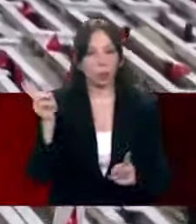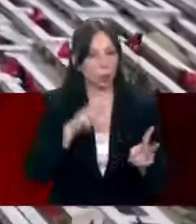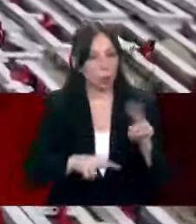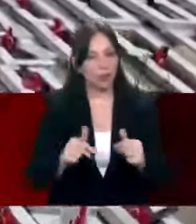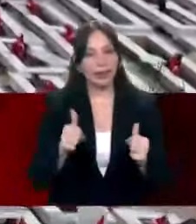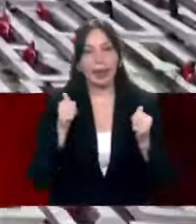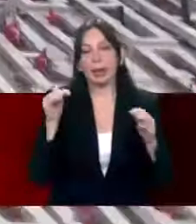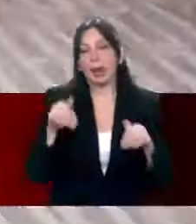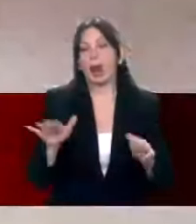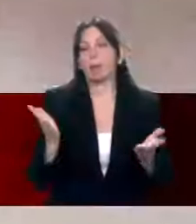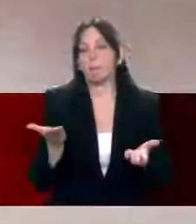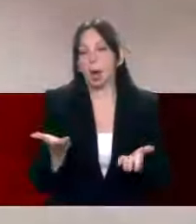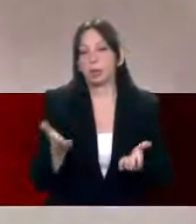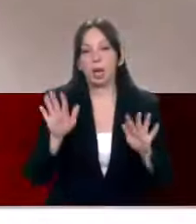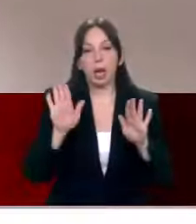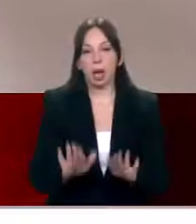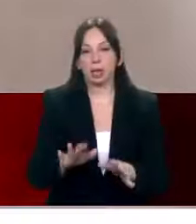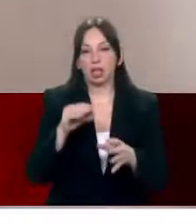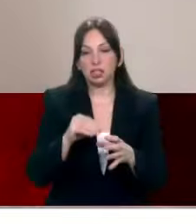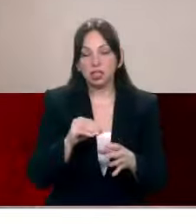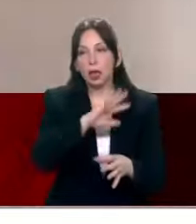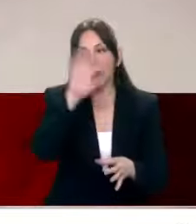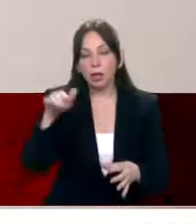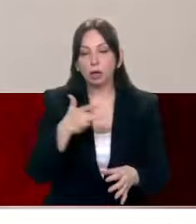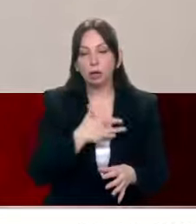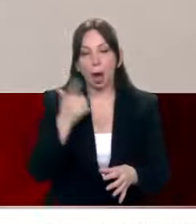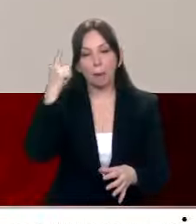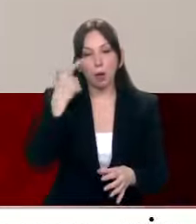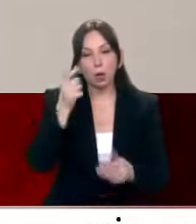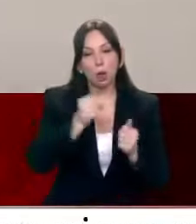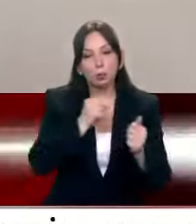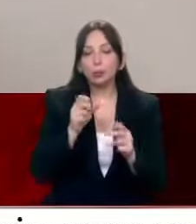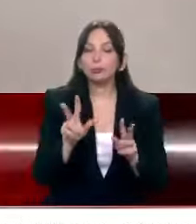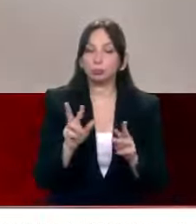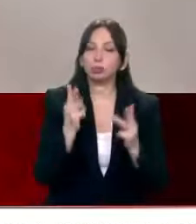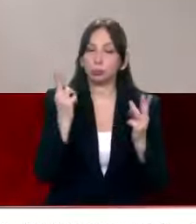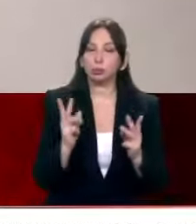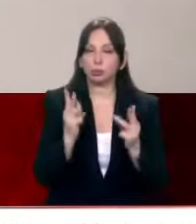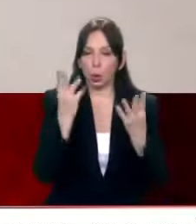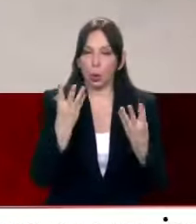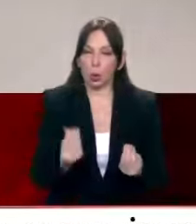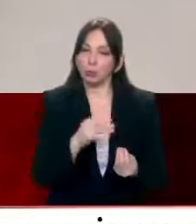geri gelmese de kalanlar için seferber oldu herkes. Mucizeler de yaşandı.